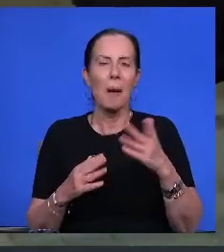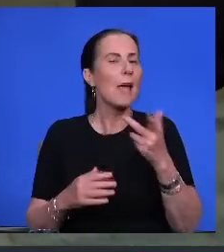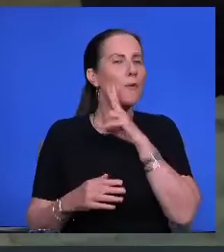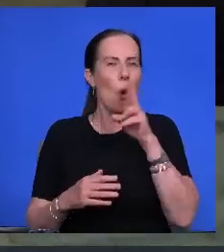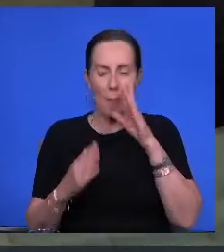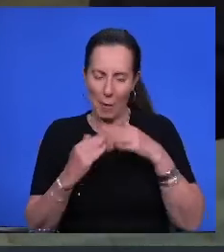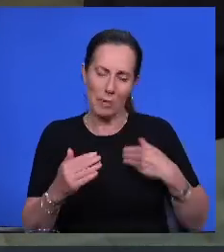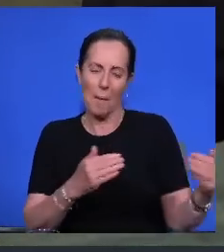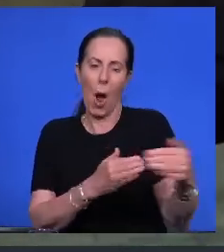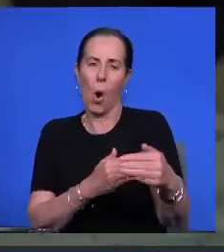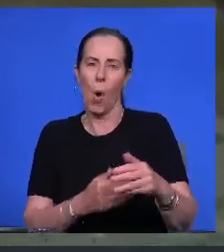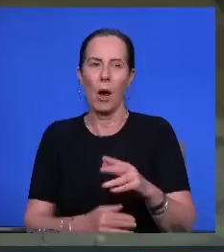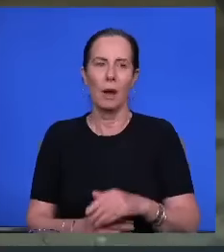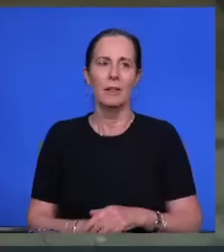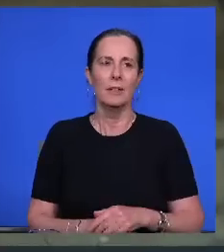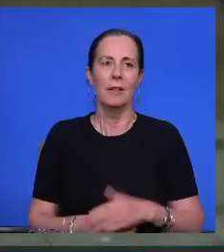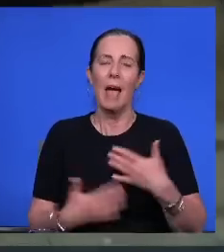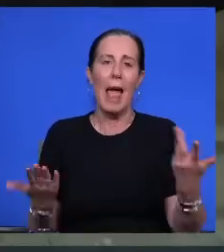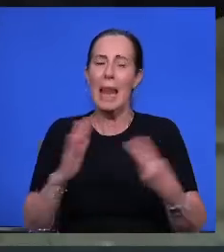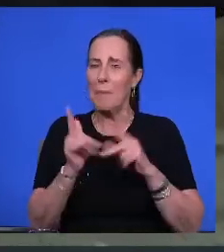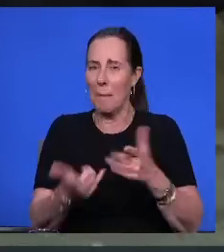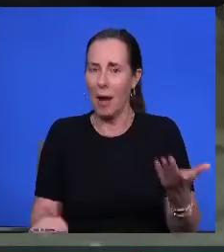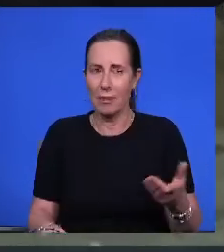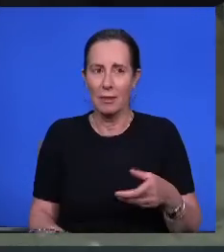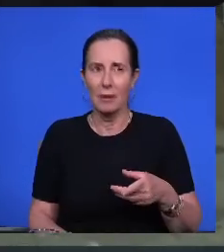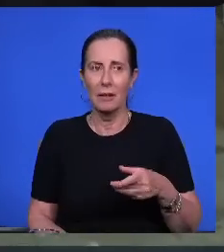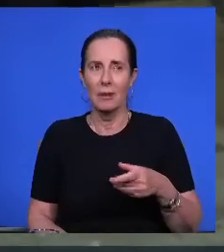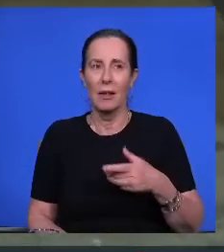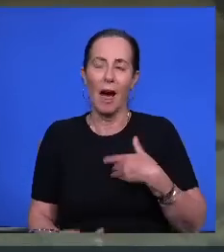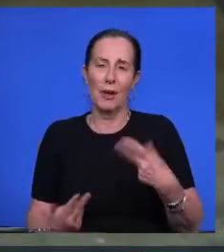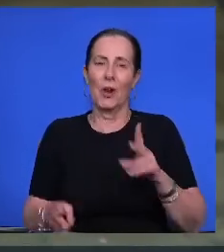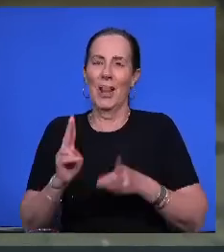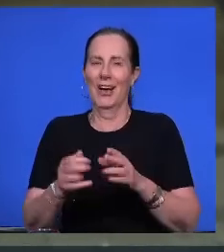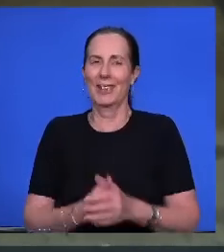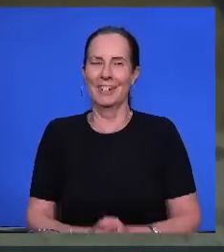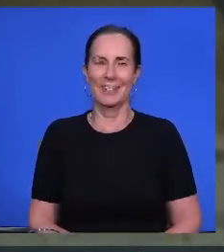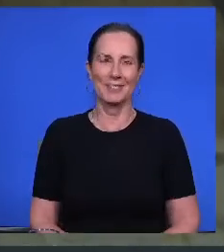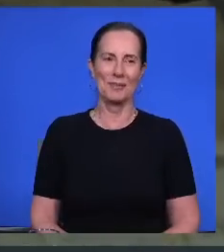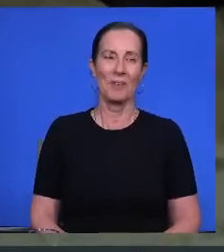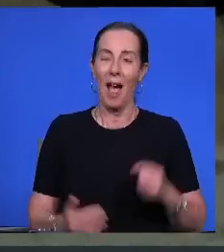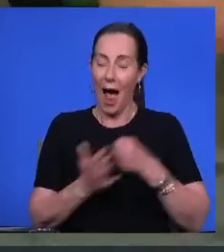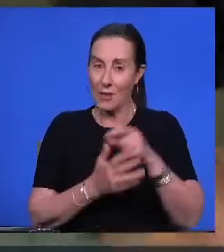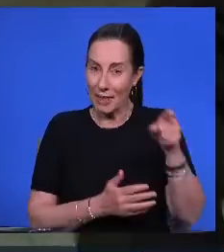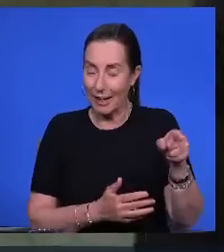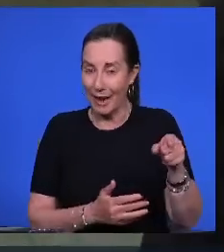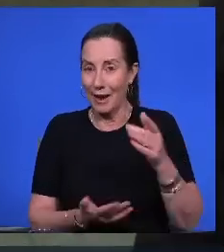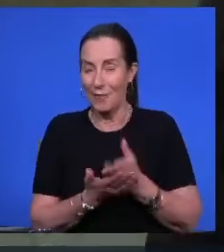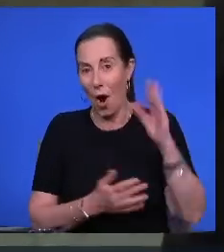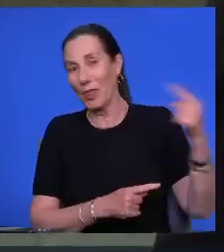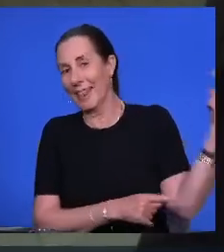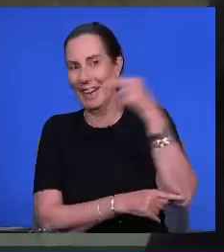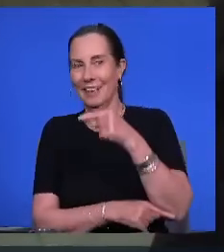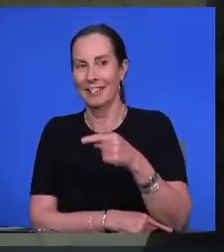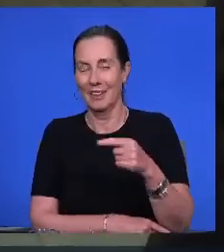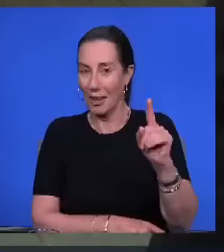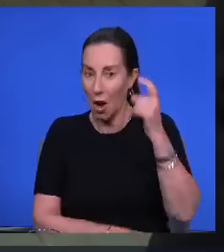אמא, ואין לי ממד, פה יש לי ממד, אבל אני לא יכול לרוץ, הבנת? עד שנגיע לממד זה יהיה עוד טיל. אתה לא חושש?